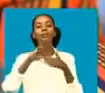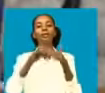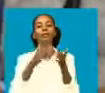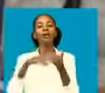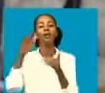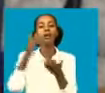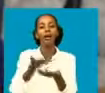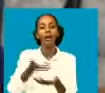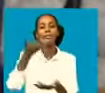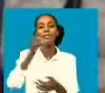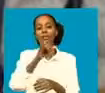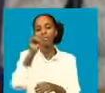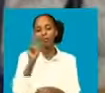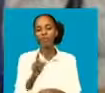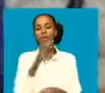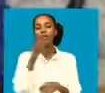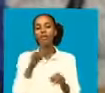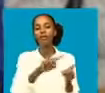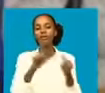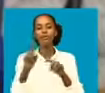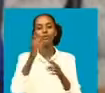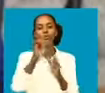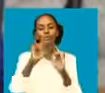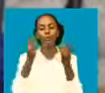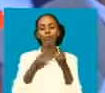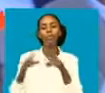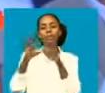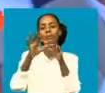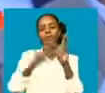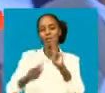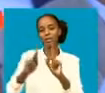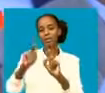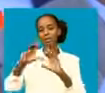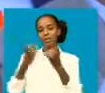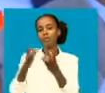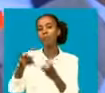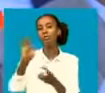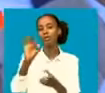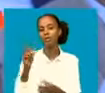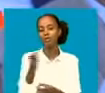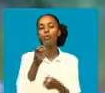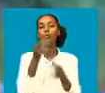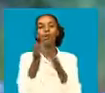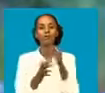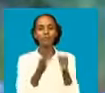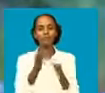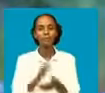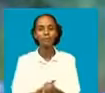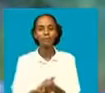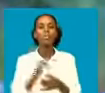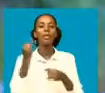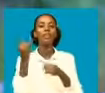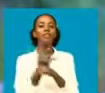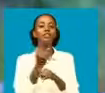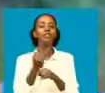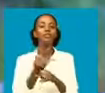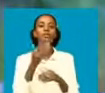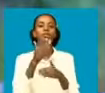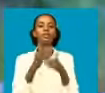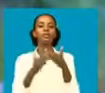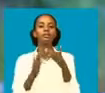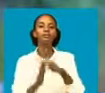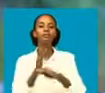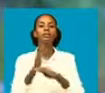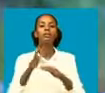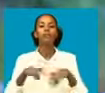ካፒታል እንደሚያስፈልግና ይህም ደግሞ ከዞኑ የህብረተሰብ ክፍሎች የሚገኝ እንደሆነም አስረድተዋል። በኢንዱስትሪ ደረጃ ተሸጋግሮ